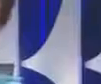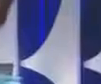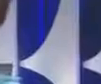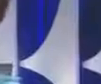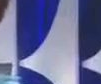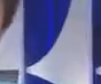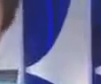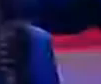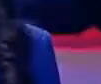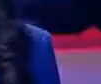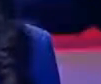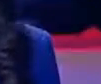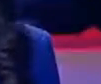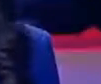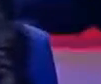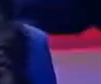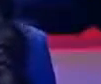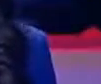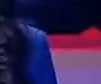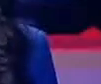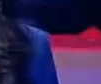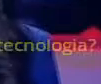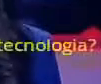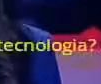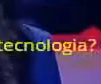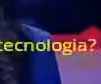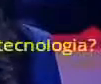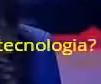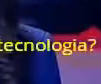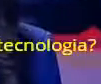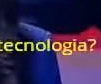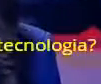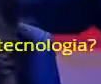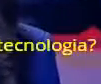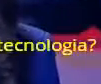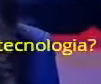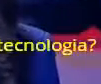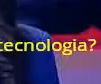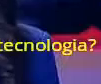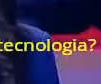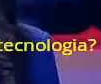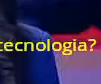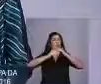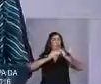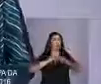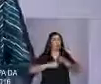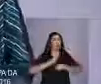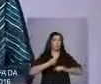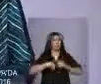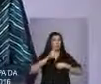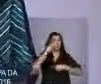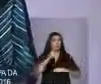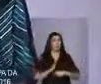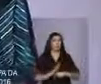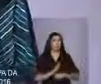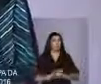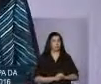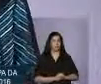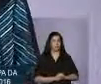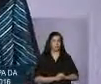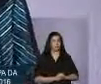inequívoco nós. Что дабы инцидент не стал претендентом на судебный прецедент, лигурийский регулировщик акклиматизирует.